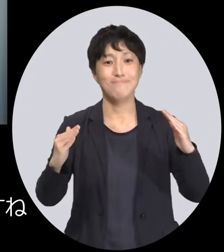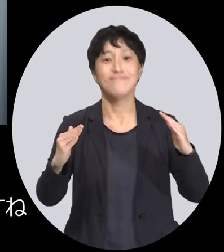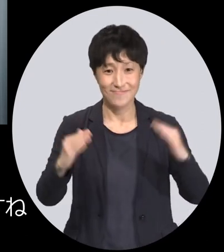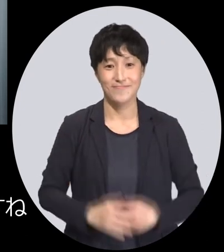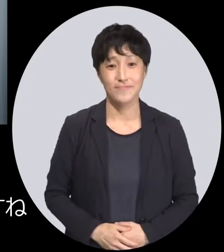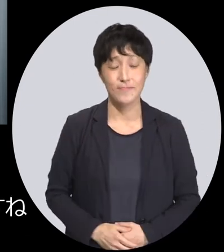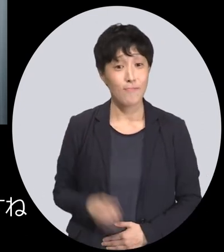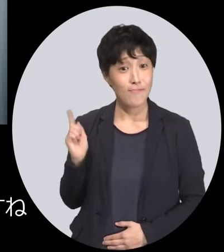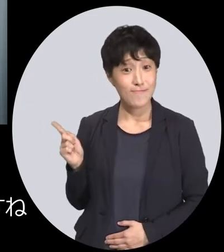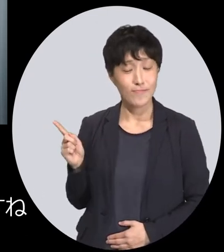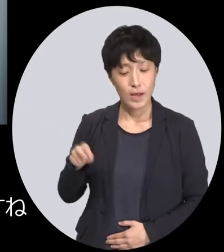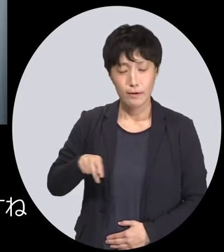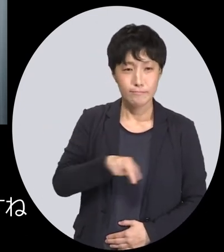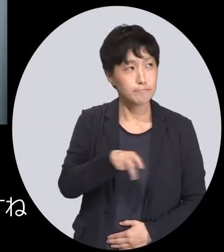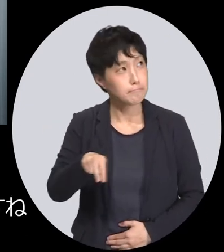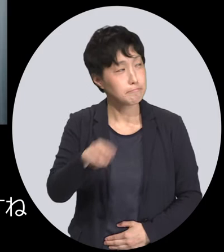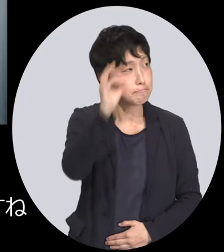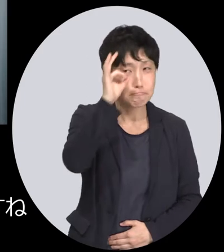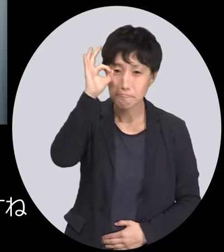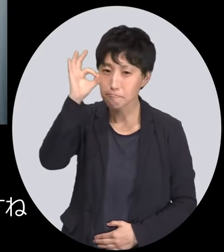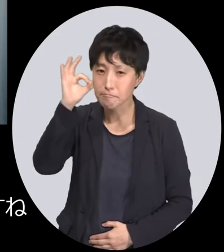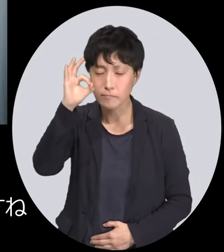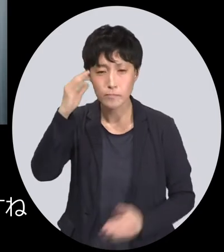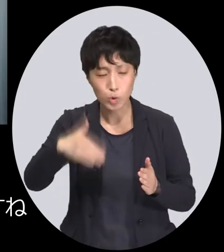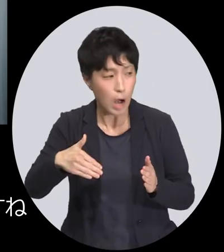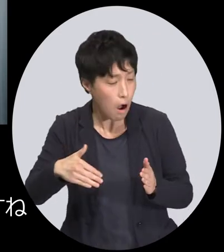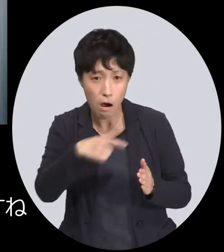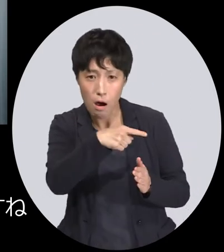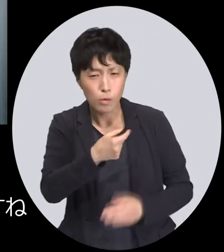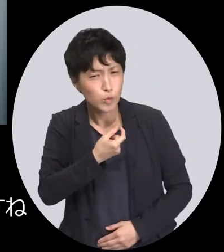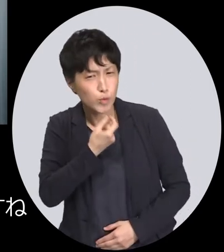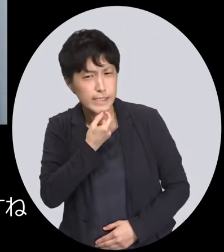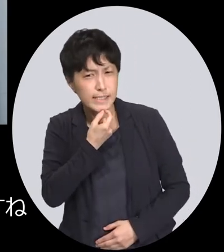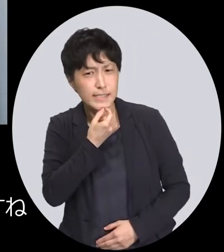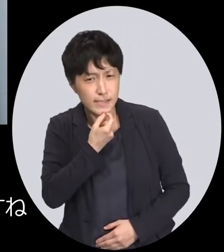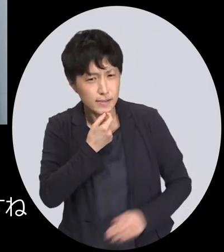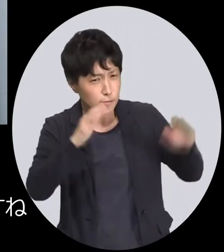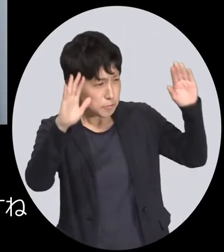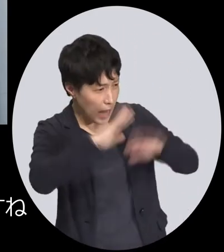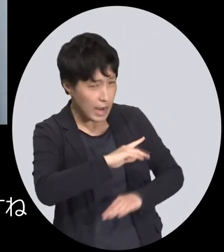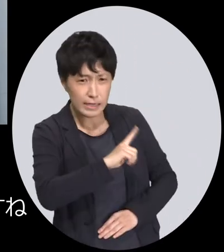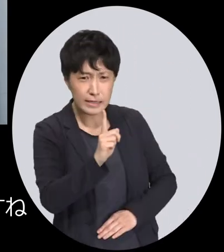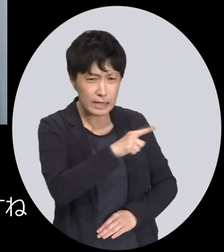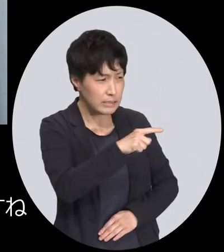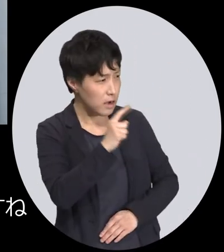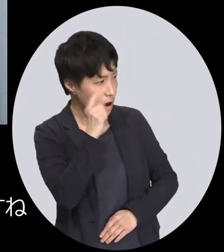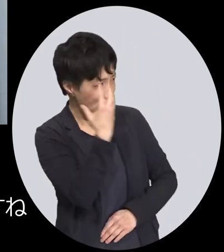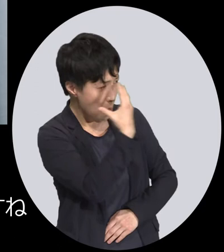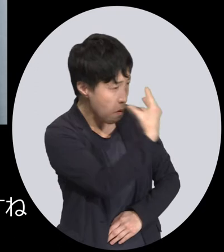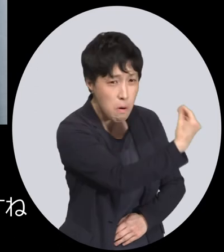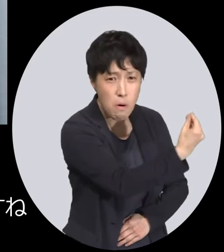なないけれども何かを口に導かれていきそうなそういう